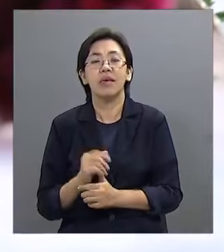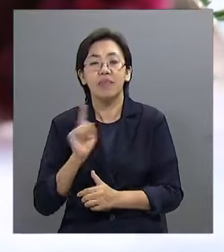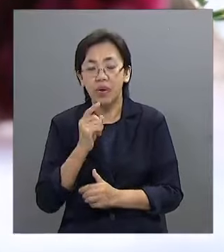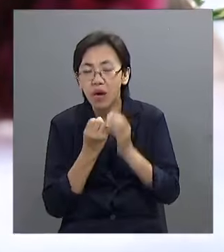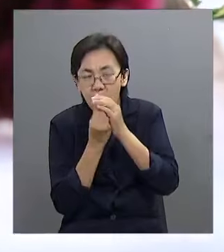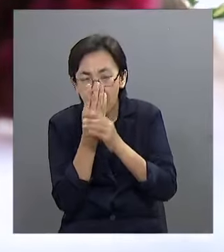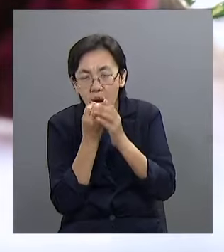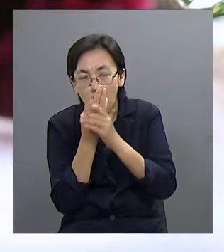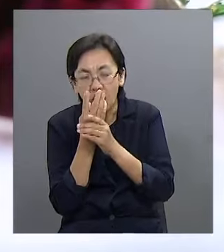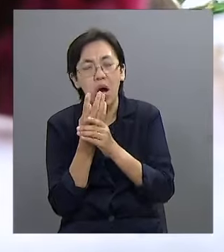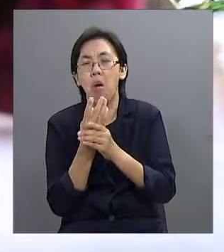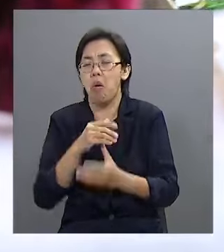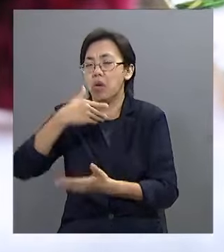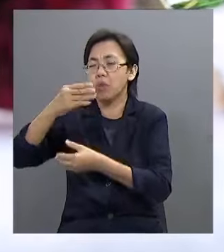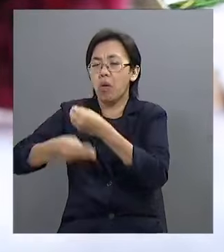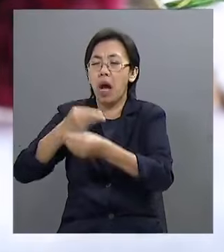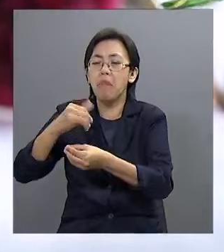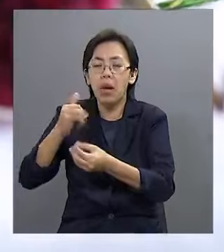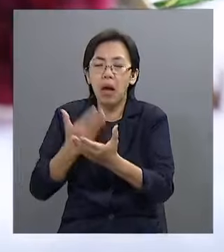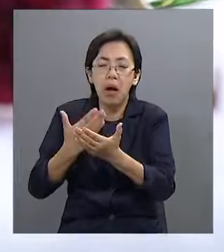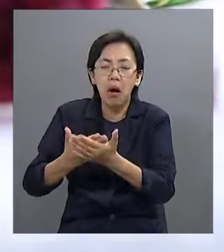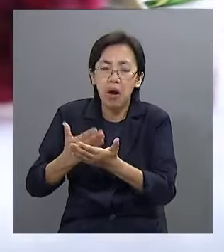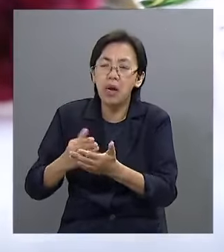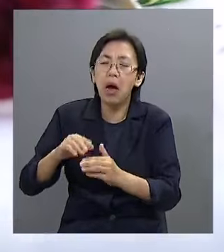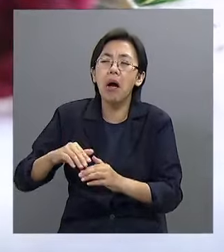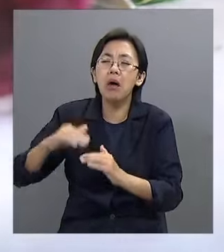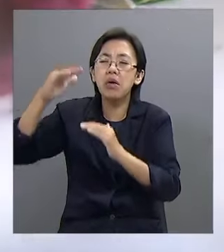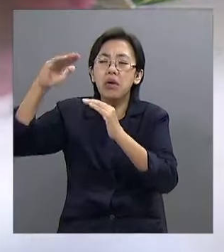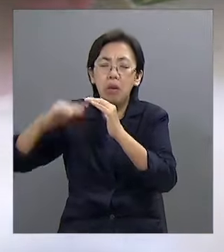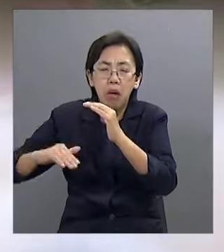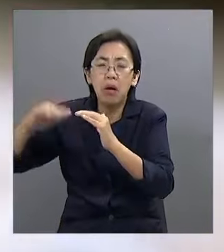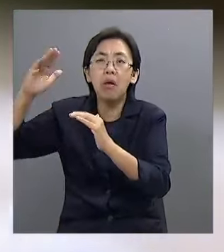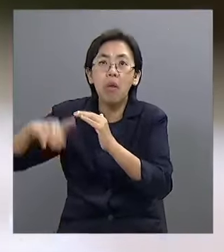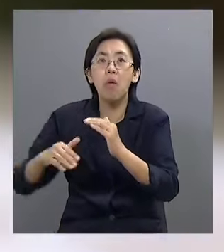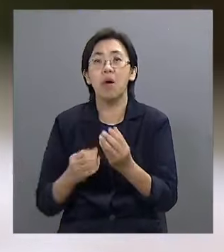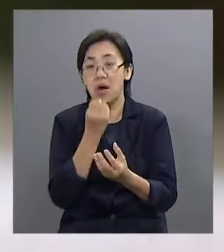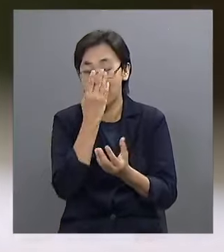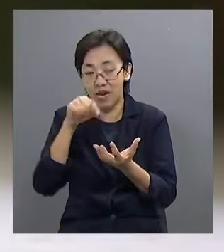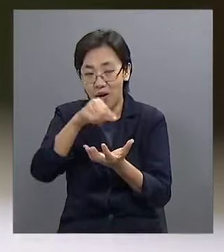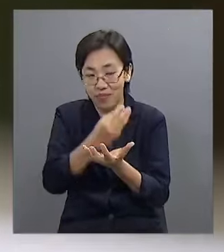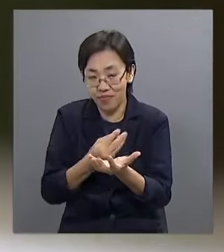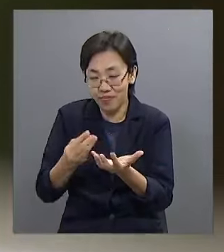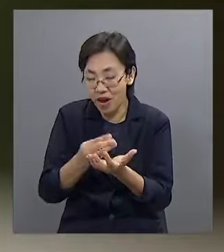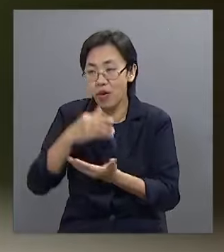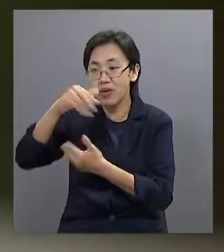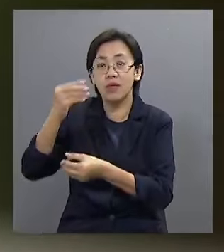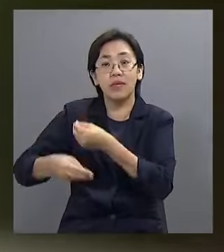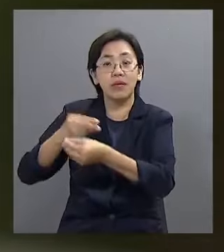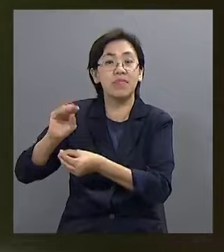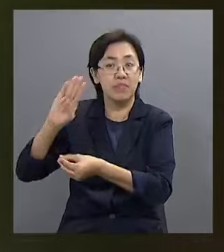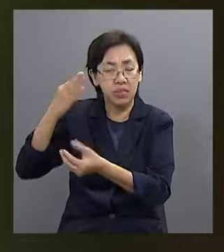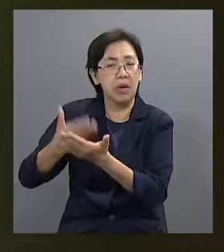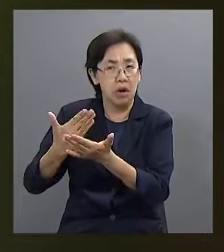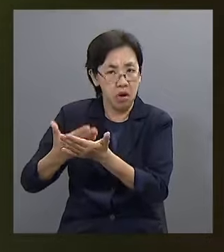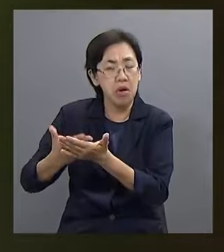ามันไม่แน่นอนมีขึ้นมีลงแต่ถ้าทำสตับได้แล้วส่งบริษัทเนี่ยบริษัทก็ให้ราคาที่แน่นอนแล้วเราก็ถามว่าเอ๊ะ